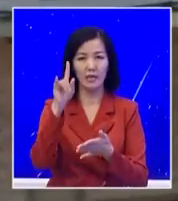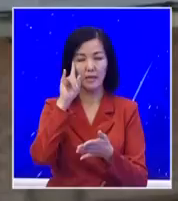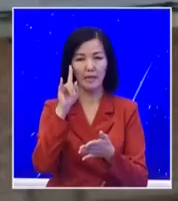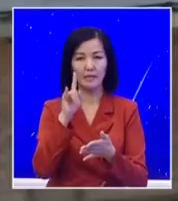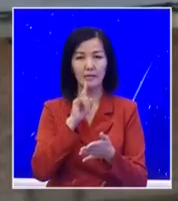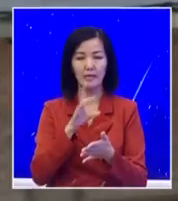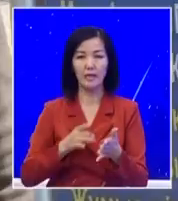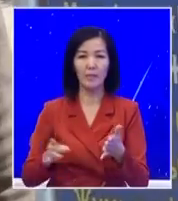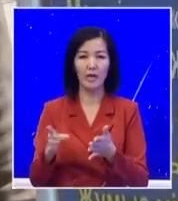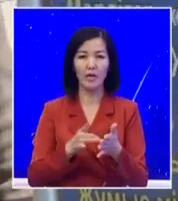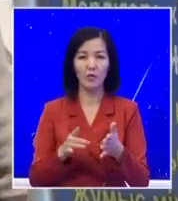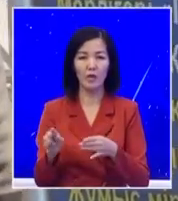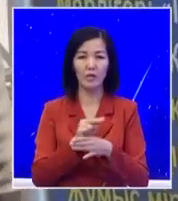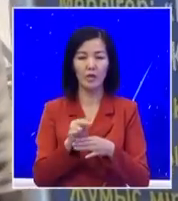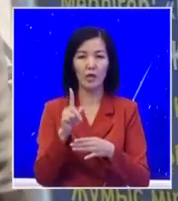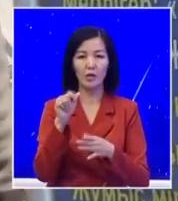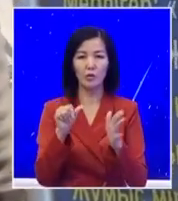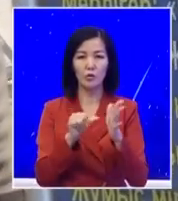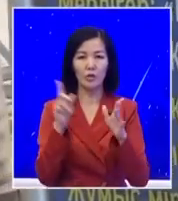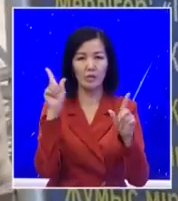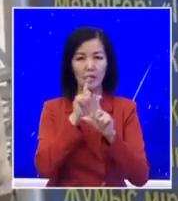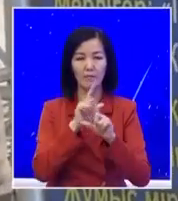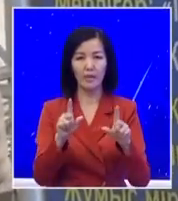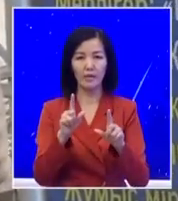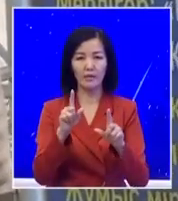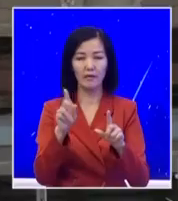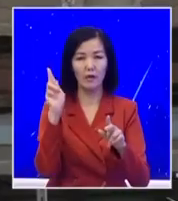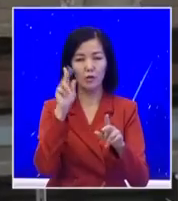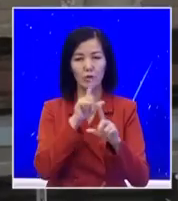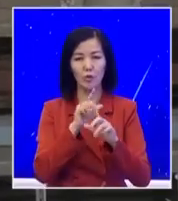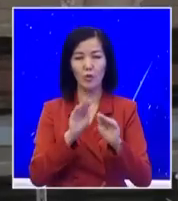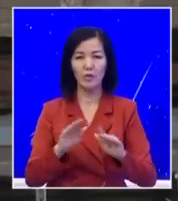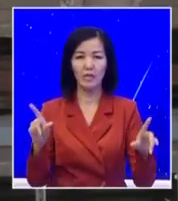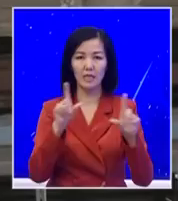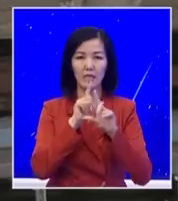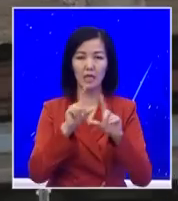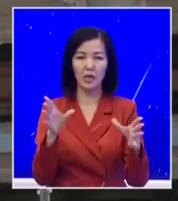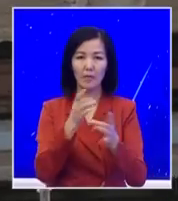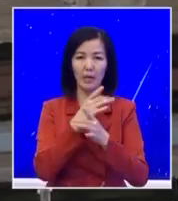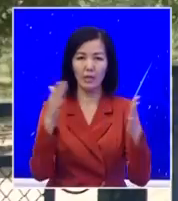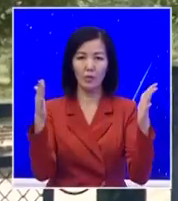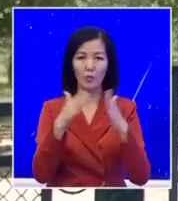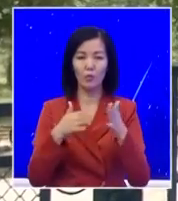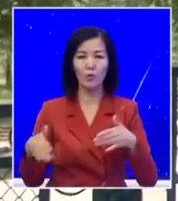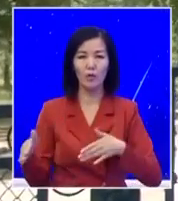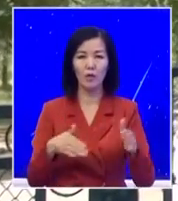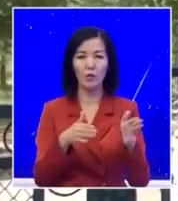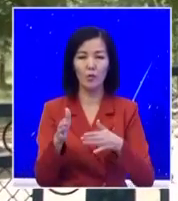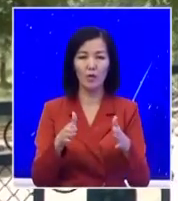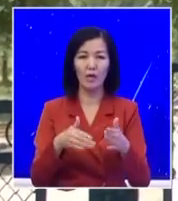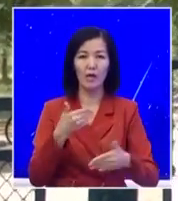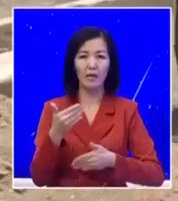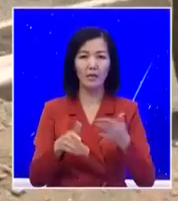планируется построить и отремонтировать 106 объектов. Среди них школы, детские сады, объекты культуры, дороги и тротуары. С